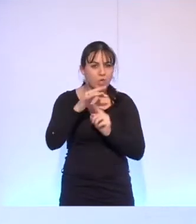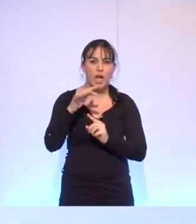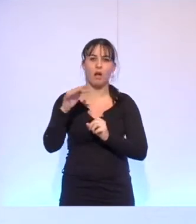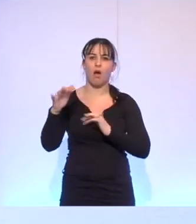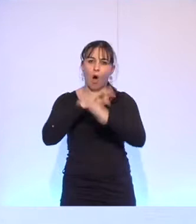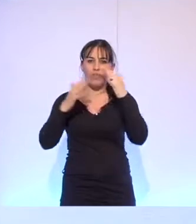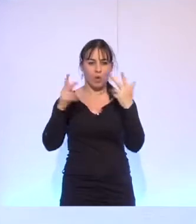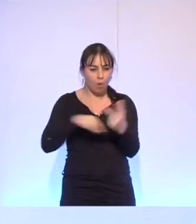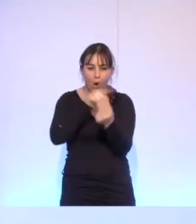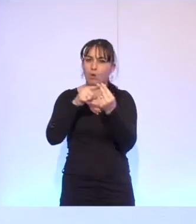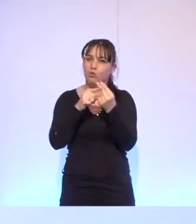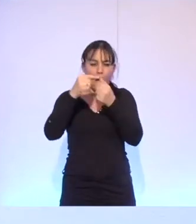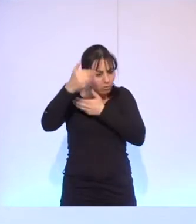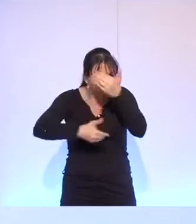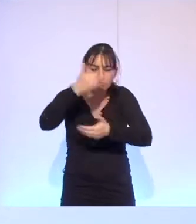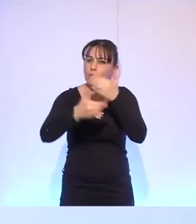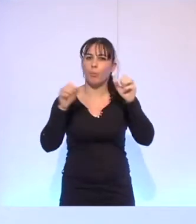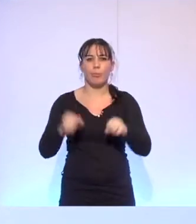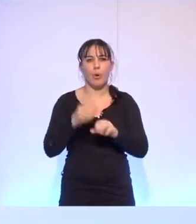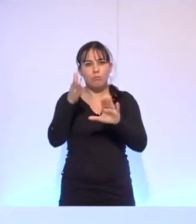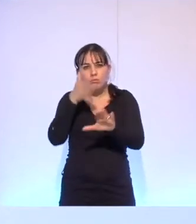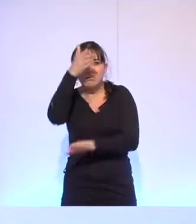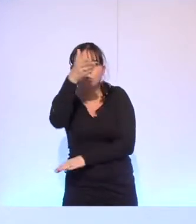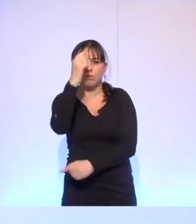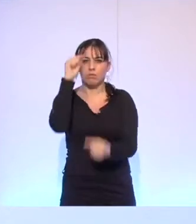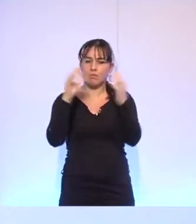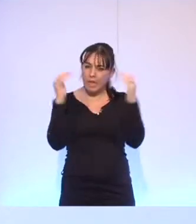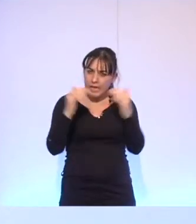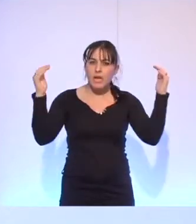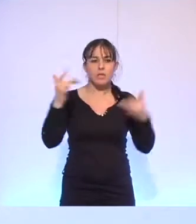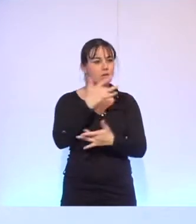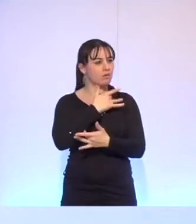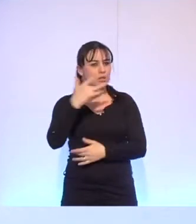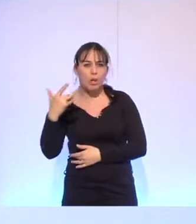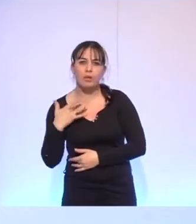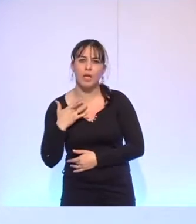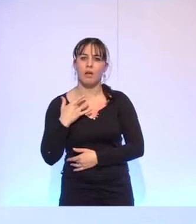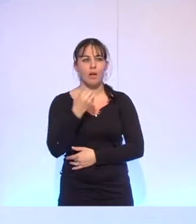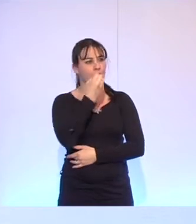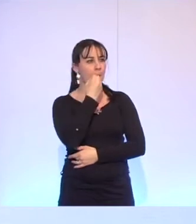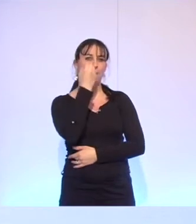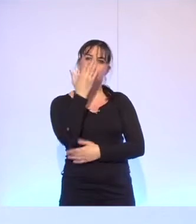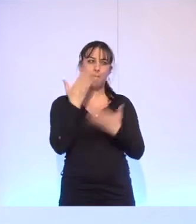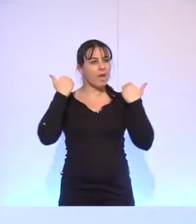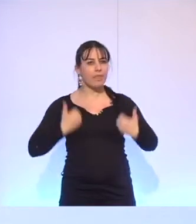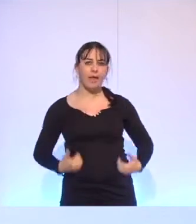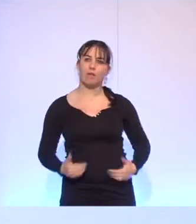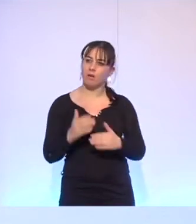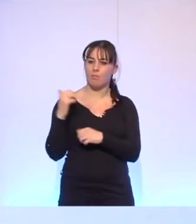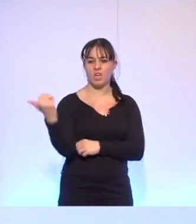environnemental. Un progrès tourné vers l'égalité, la santé, le bien-être et l'autonomie de